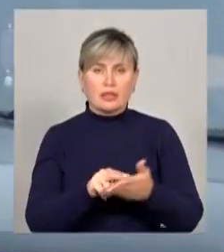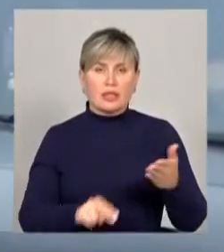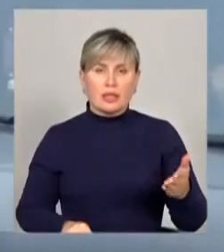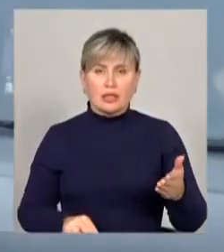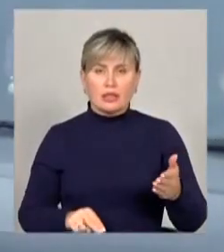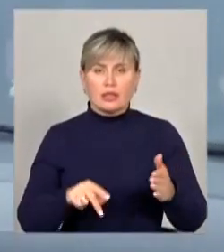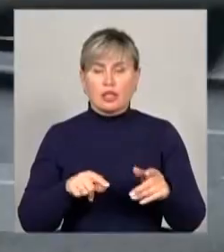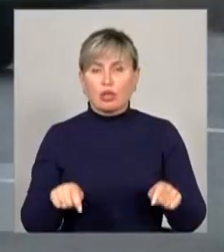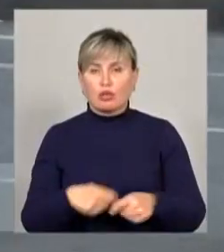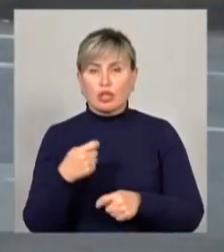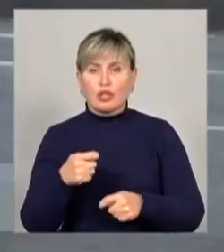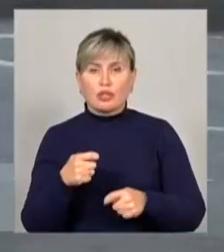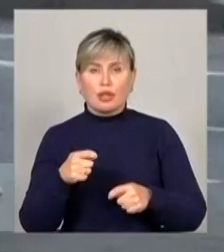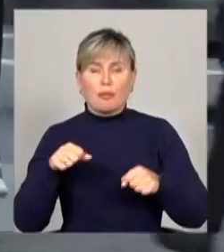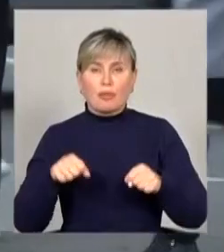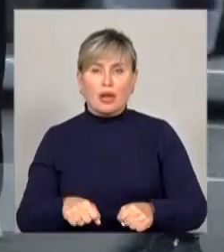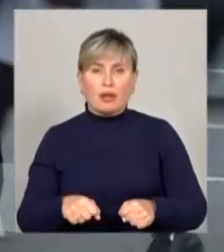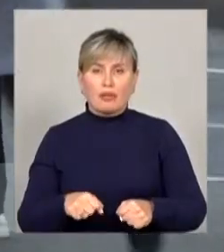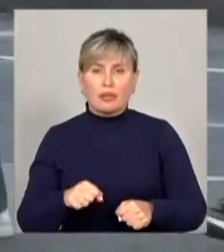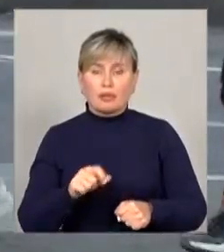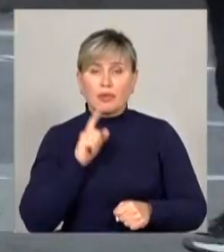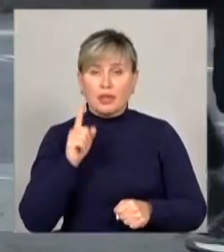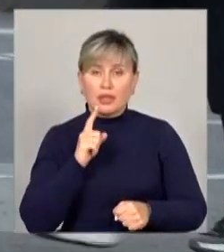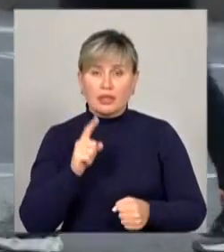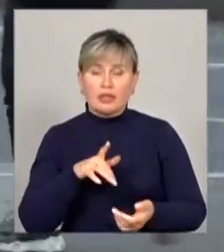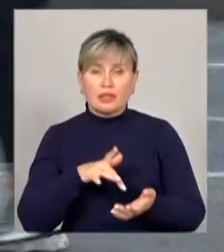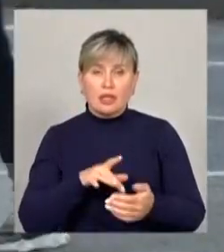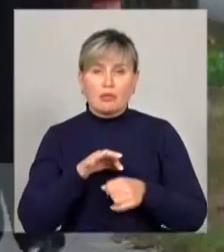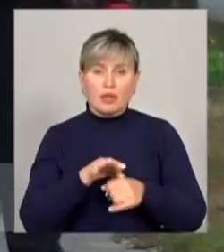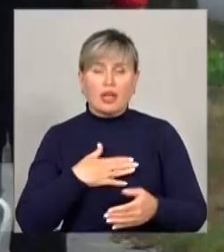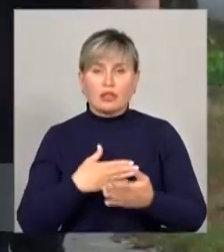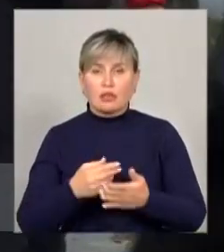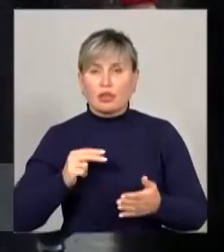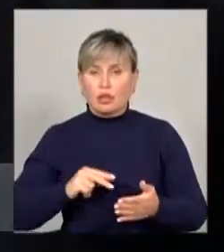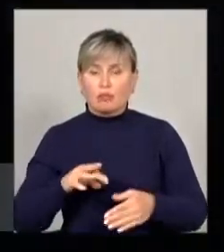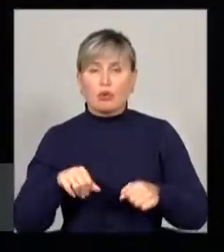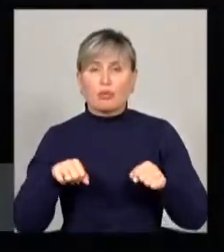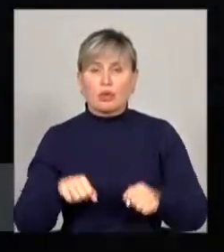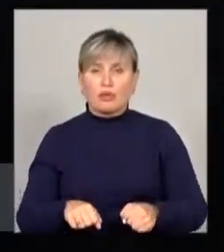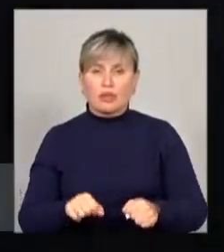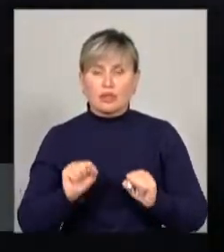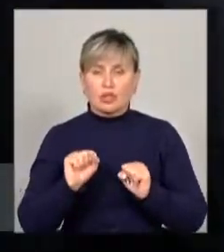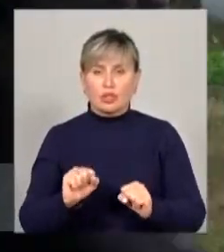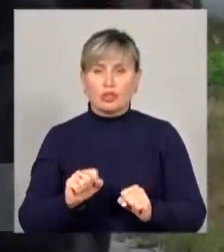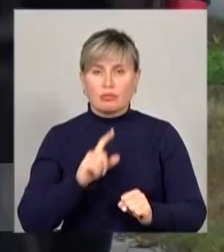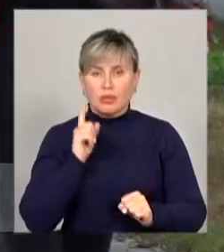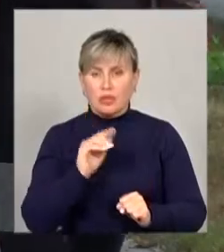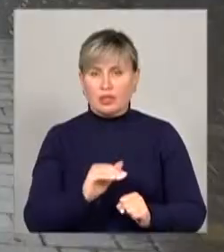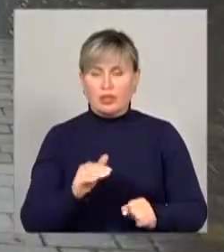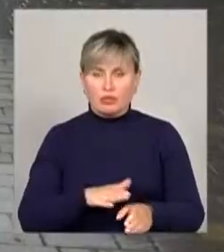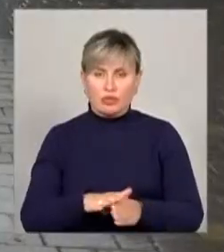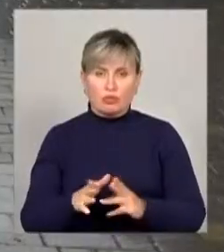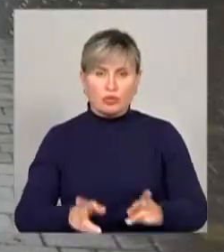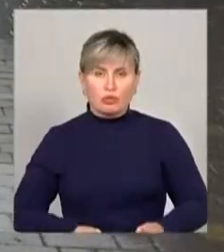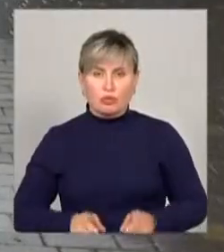обращения и о нарушениях прав несовершеннолетних. Словом, центр проводит активную работу по правовой защите малолетних лиц, совершивших